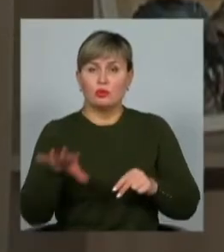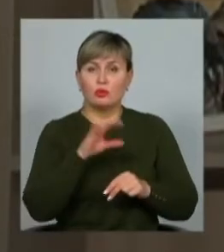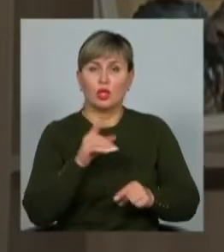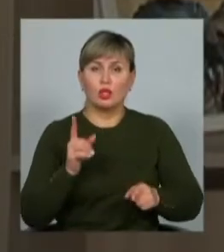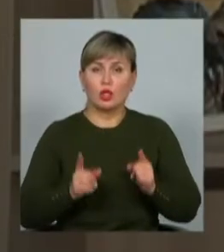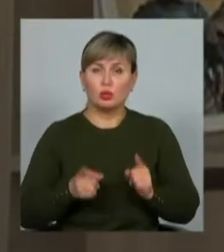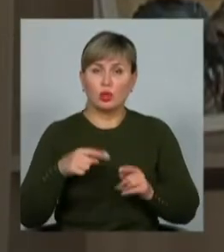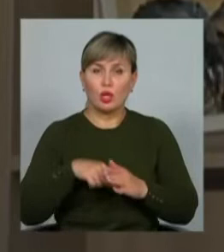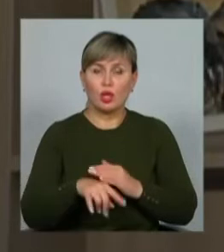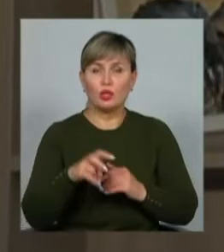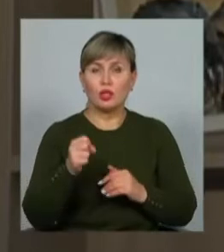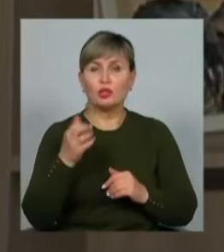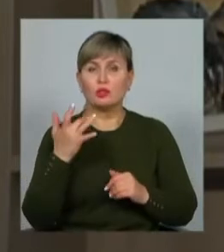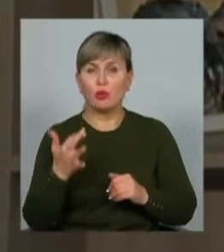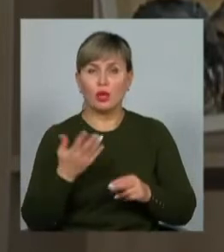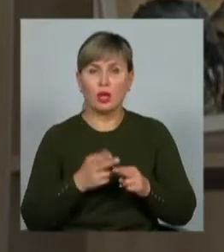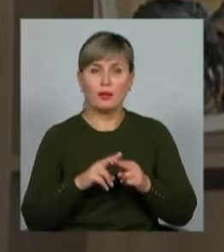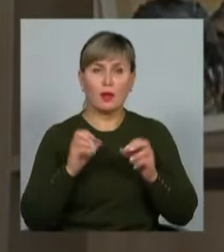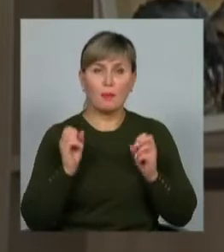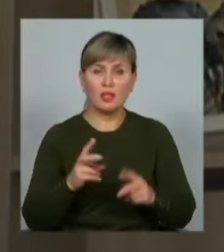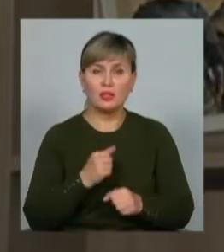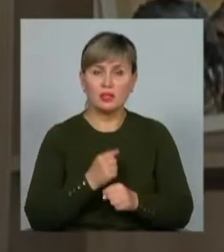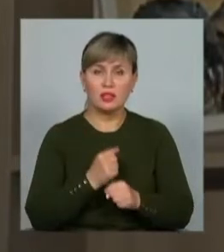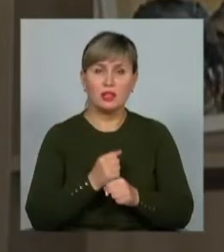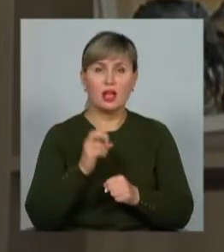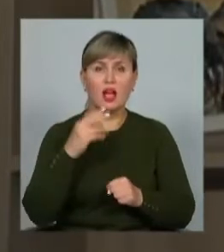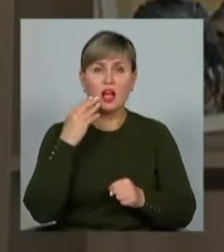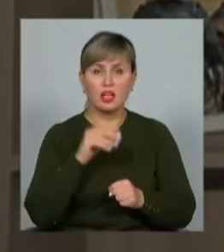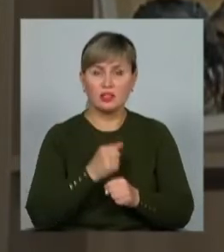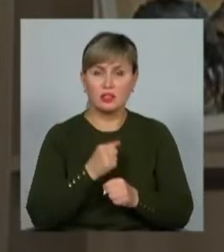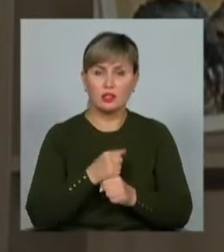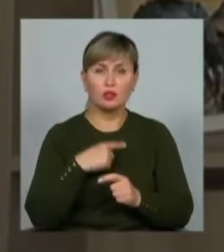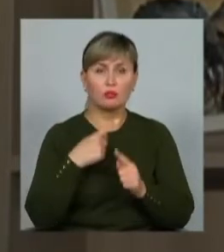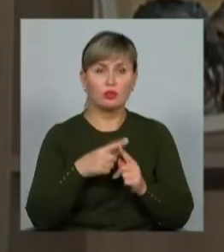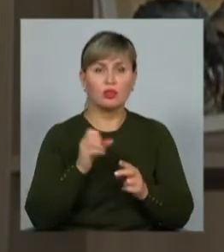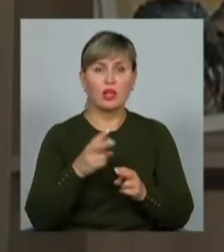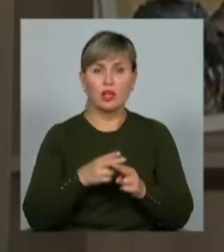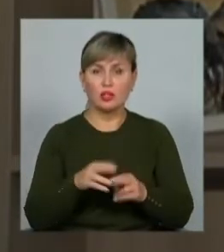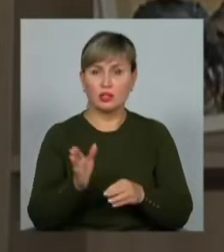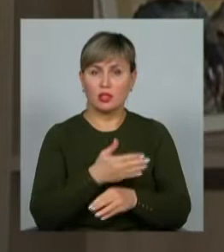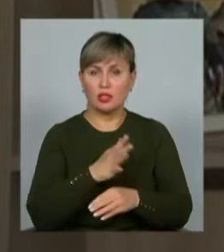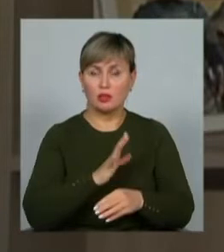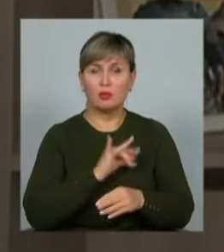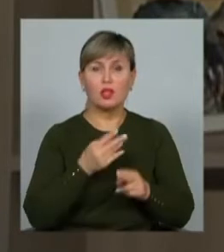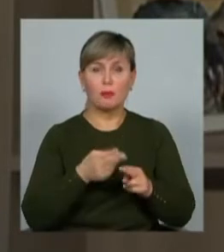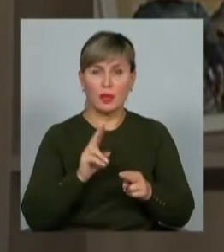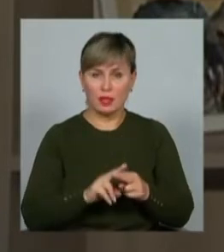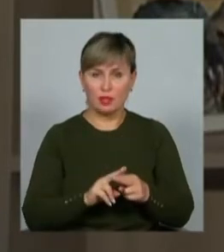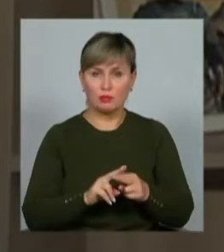натуральность трюка, насколько она опасно сделана, как она качественно сделана, плюс как это снято было. Поэтому вот